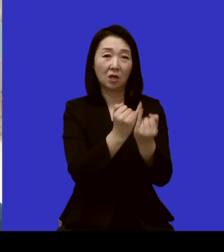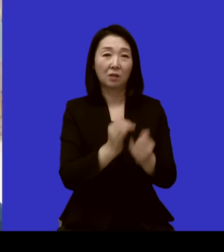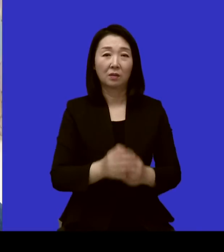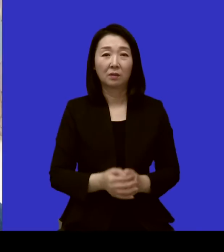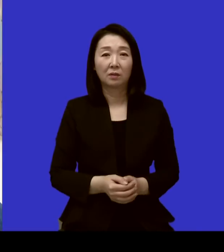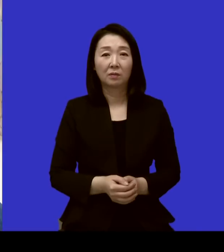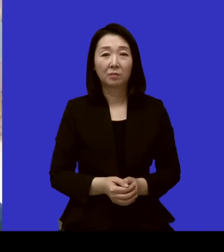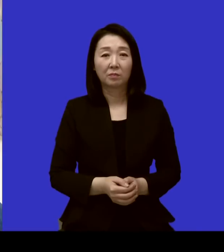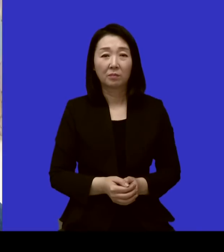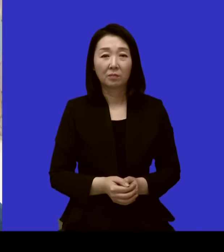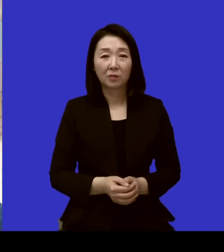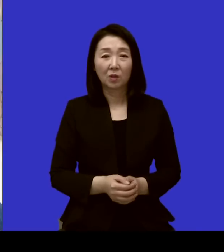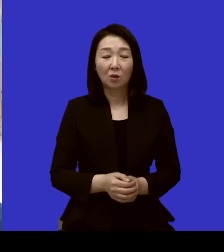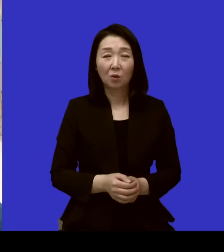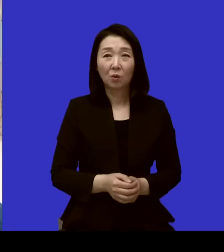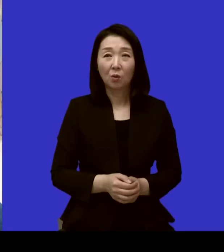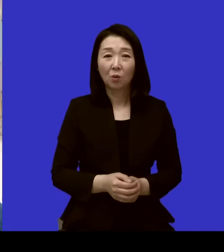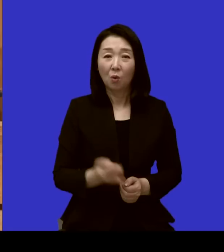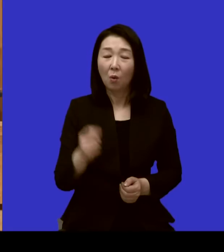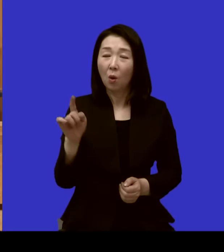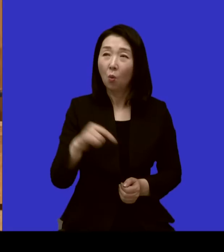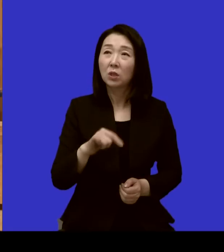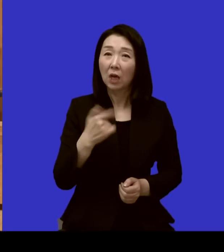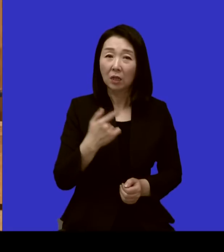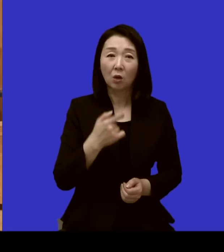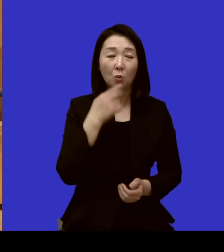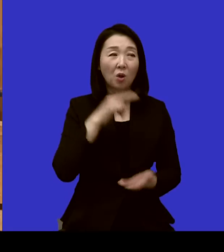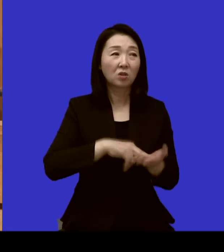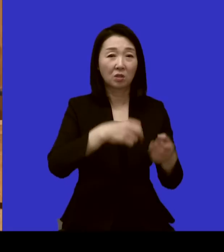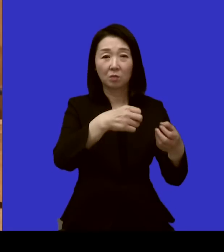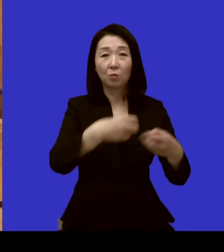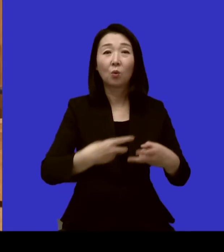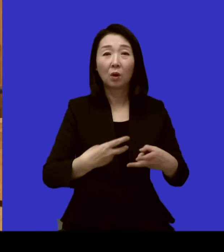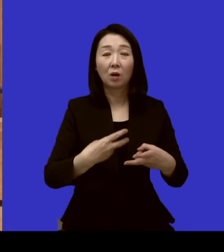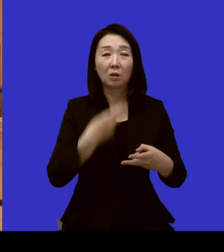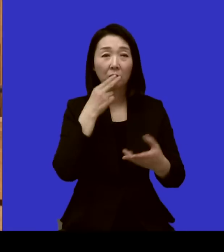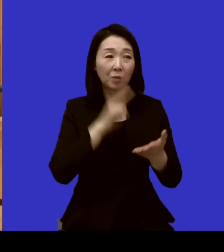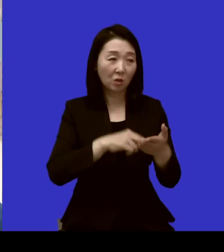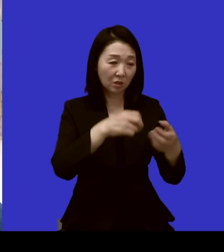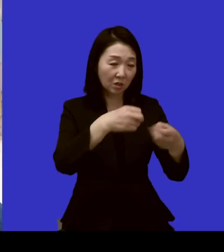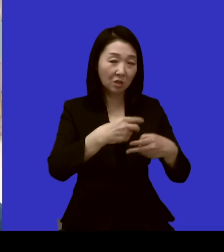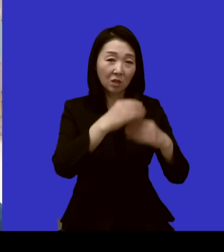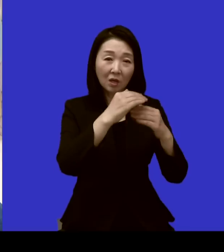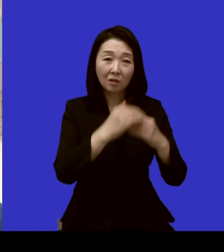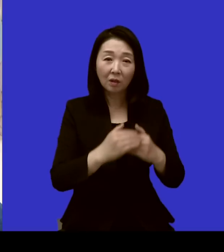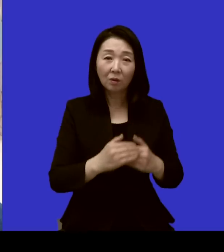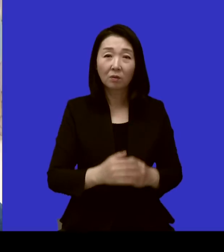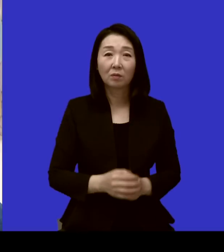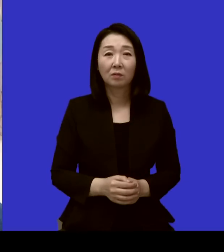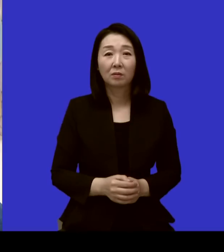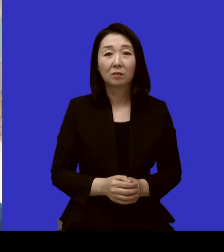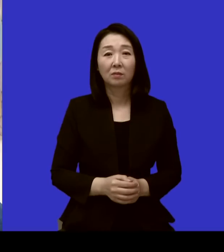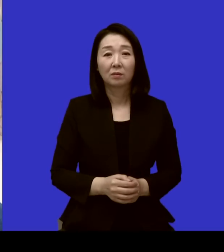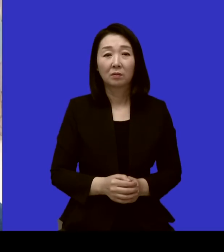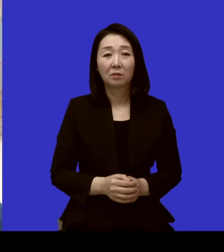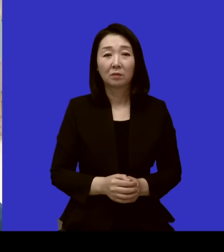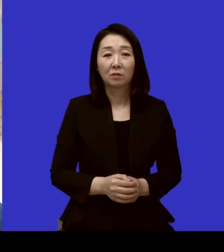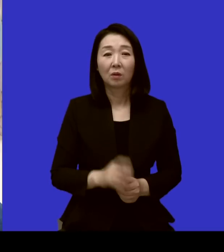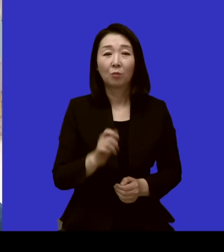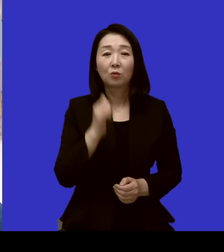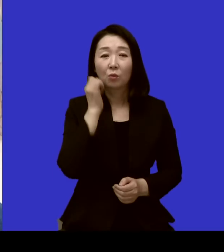예. 네. 왜 안 오냐고 이제 편지를 보냈던 거예요. 어머나, 어머나. 그러면서 그 편지에 아주 퉁명스럽게 무슨